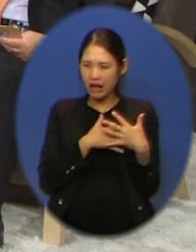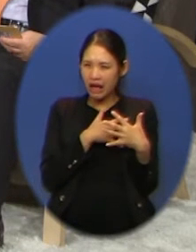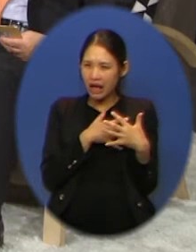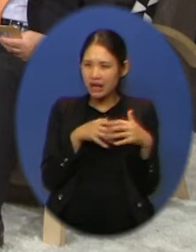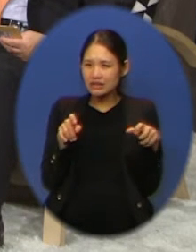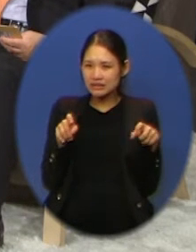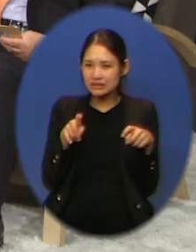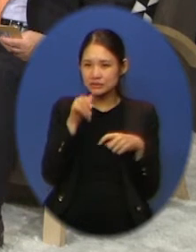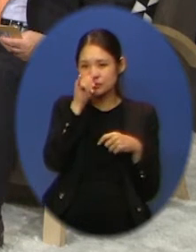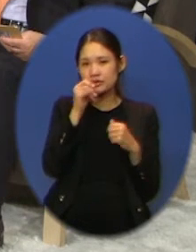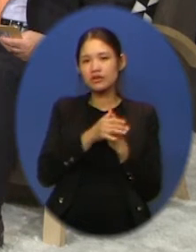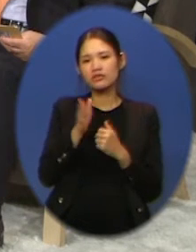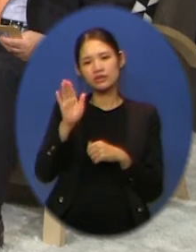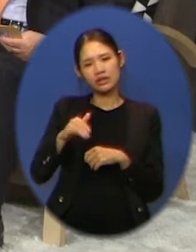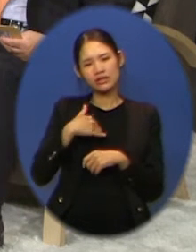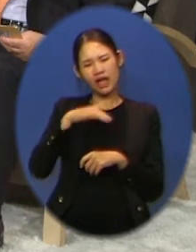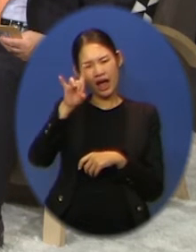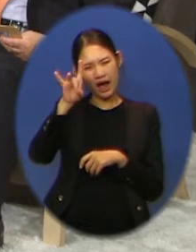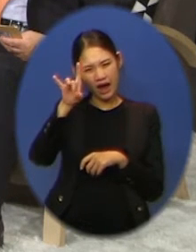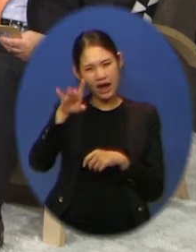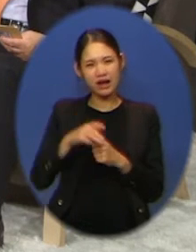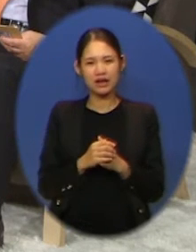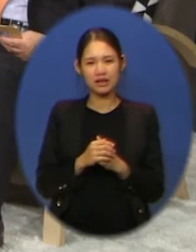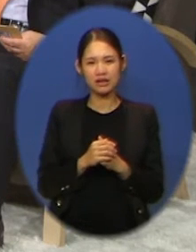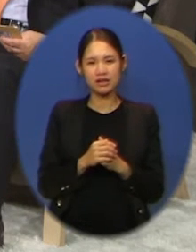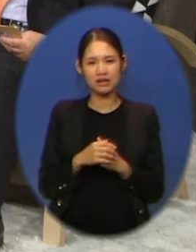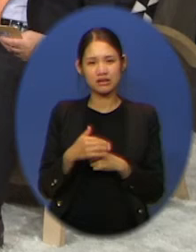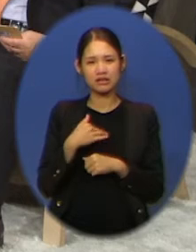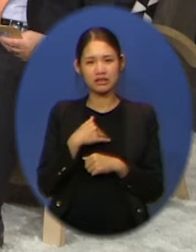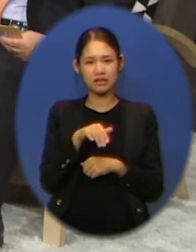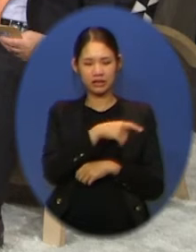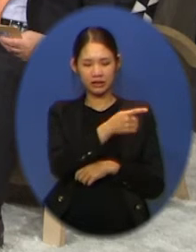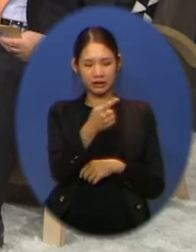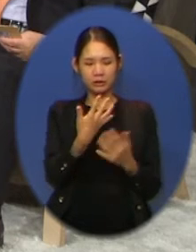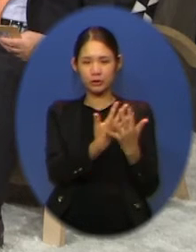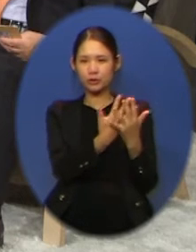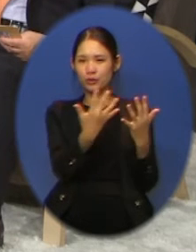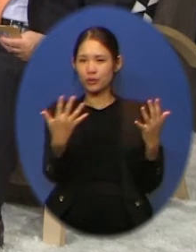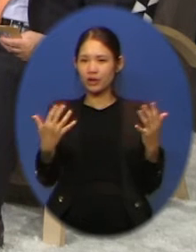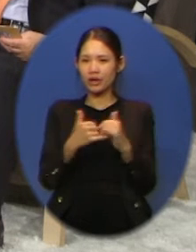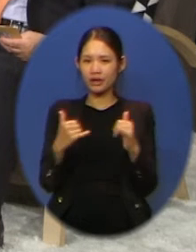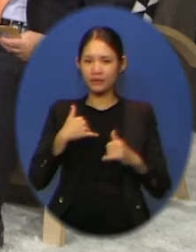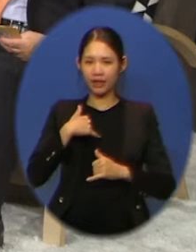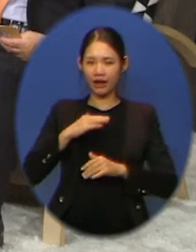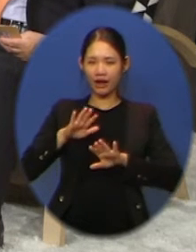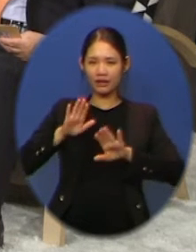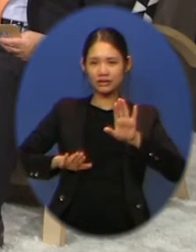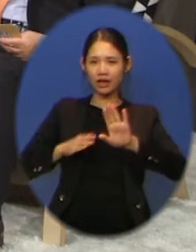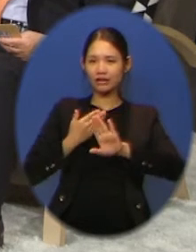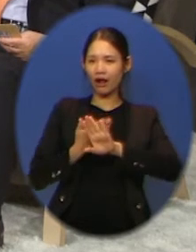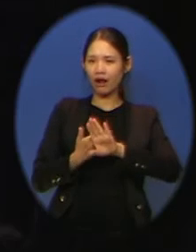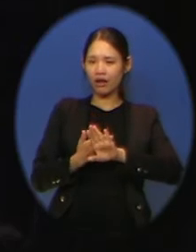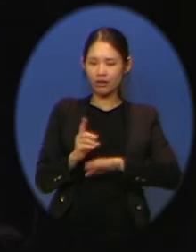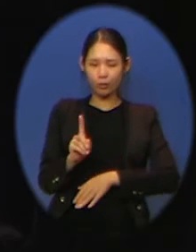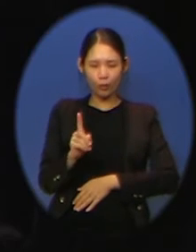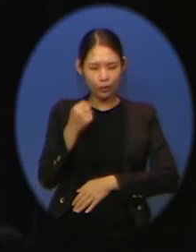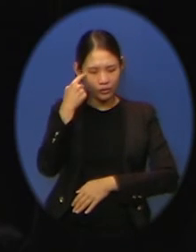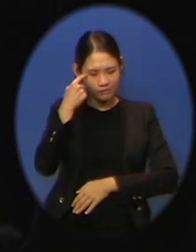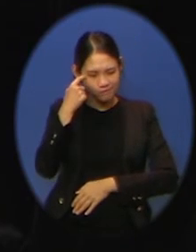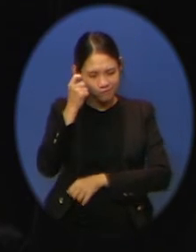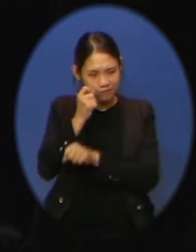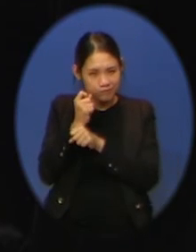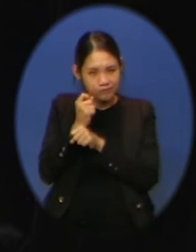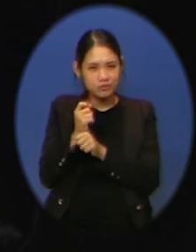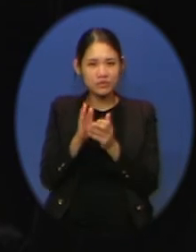그러면서 그때 내가 딱 하나 내가 이 사람들 보고 다른 게 뭔지 예. 그것만 연구해봤어요. 나보다 내한